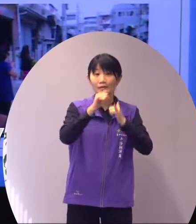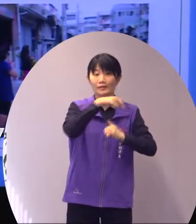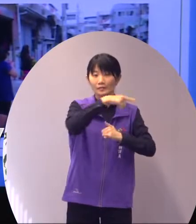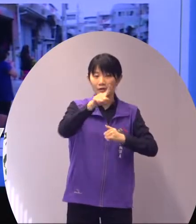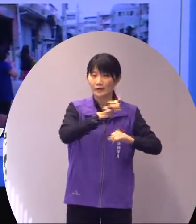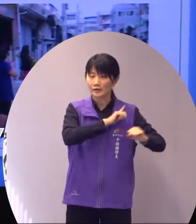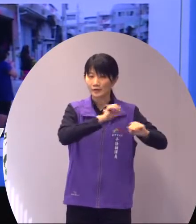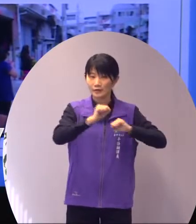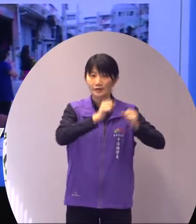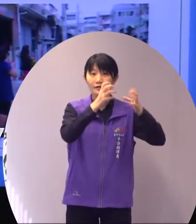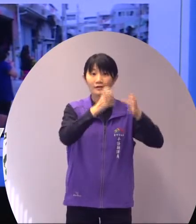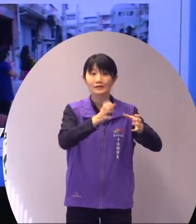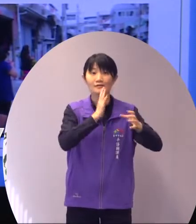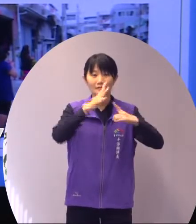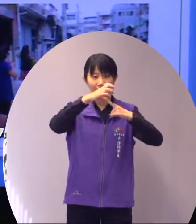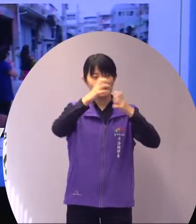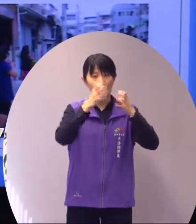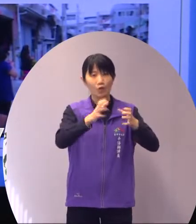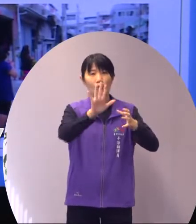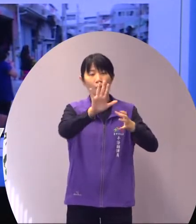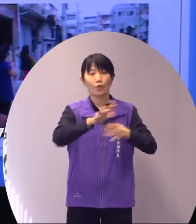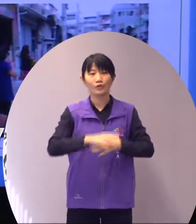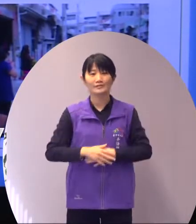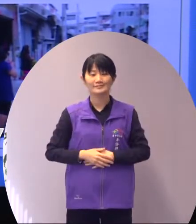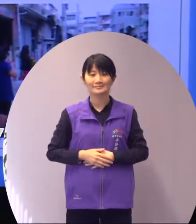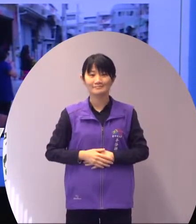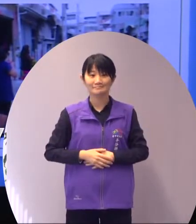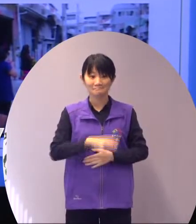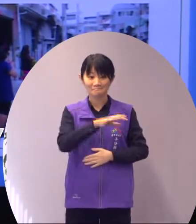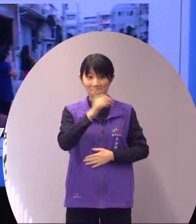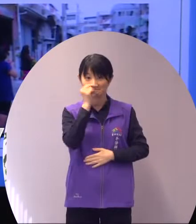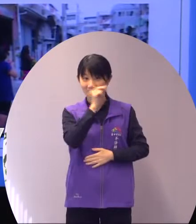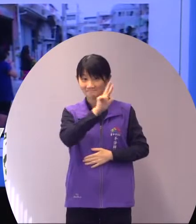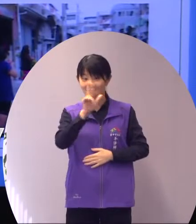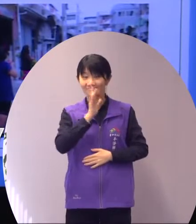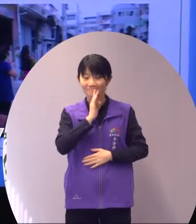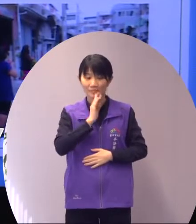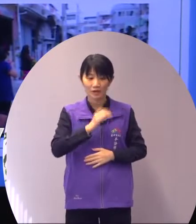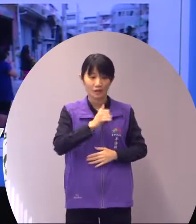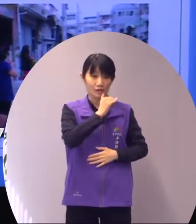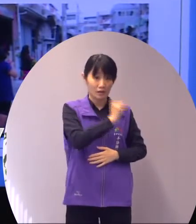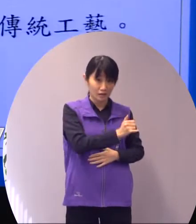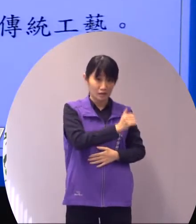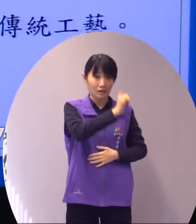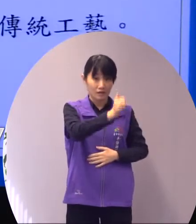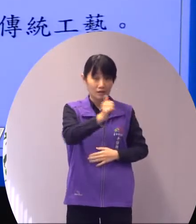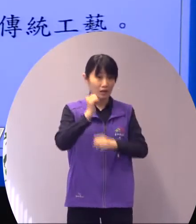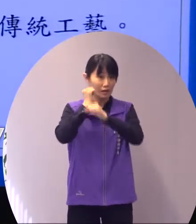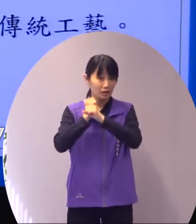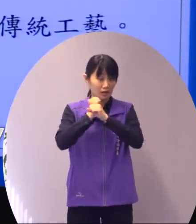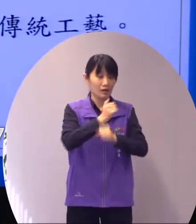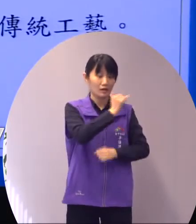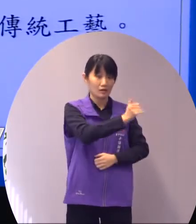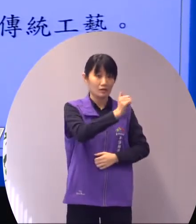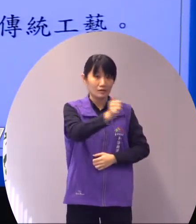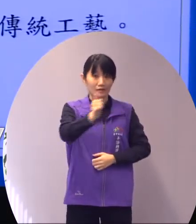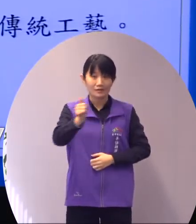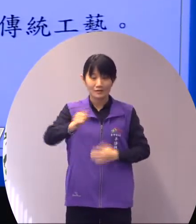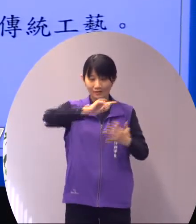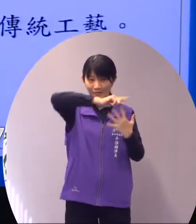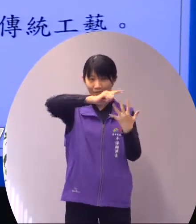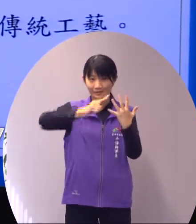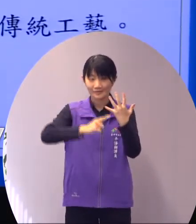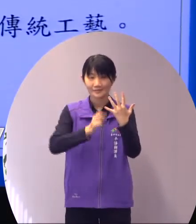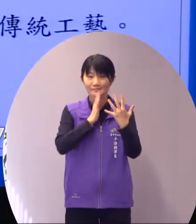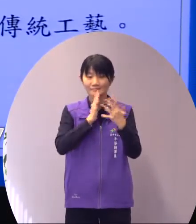组成的区域性祭典，为具有地方特色的接力式迎妈祖民俗活动。 介绍完本市